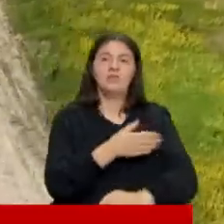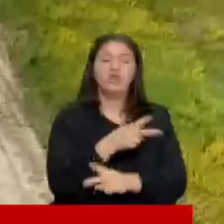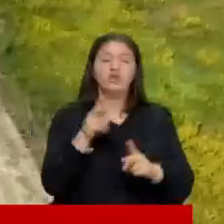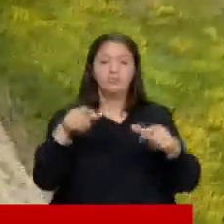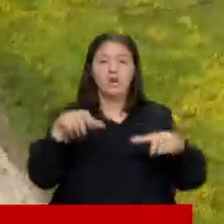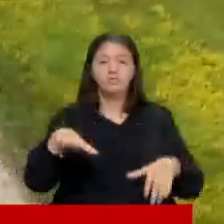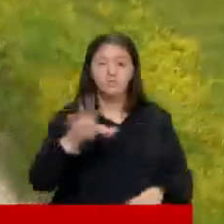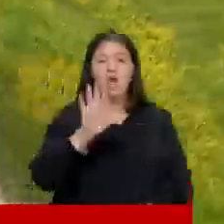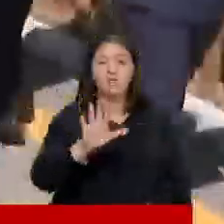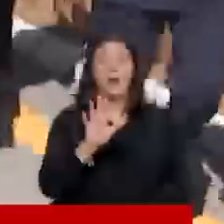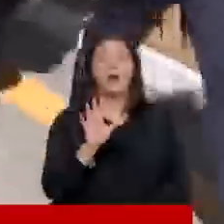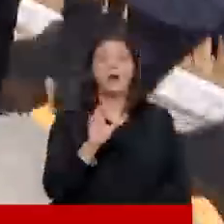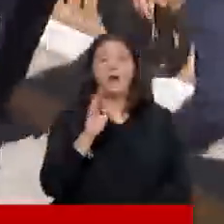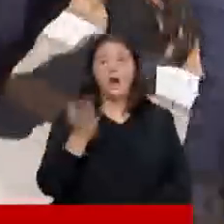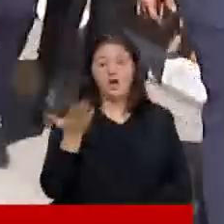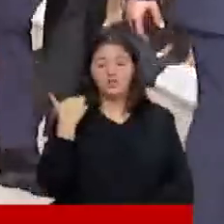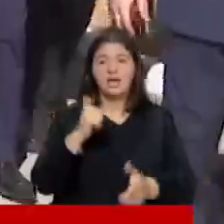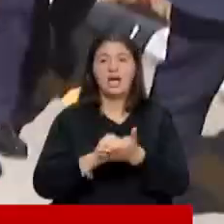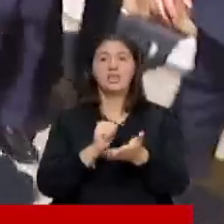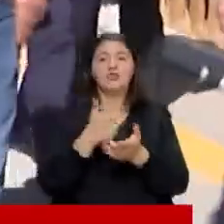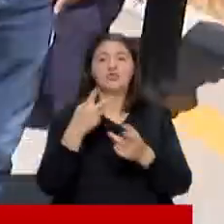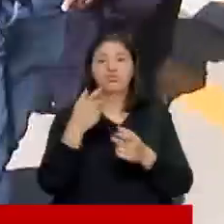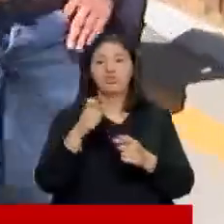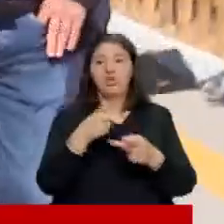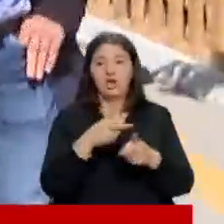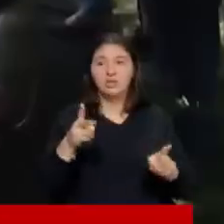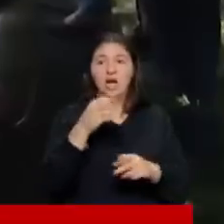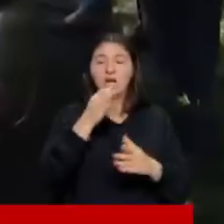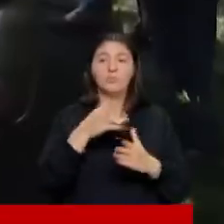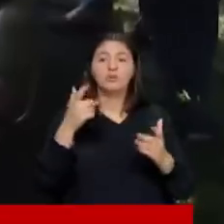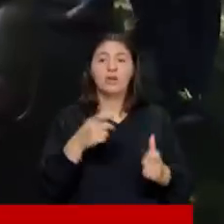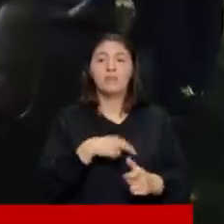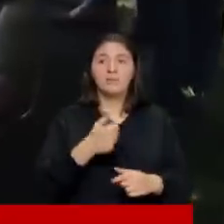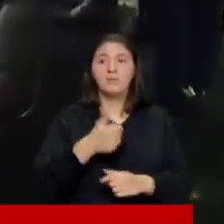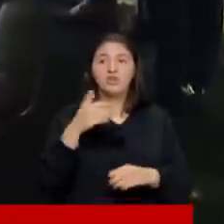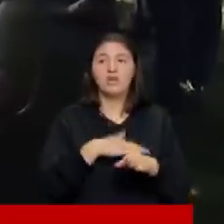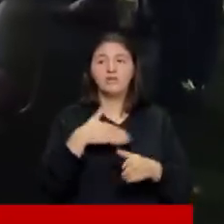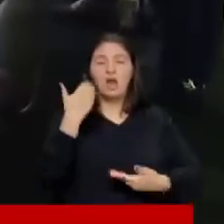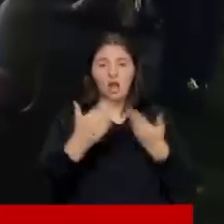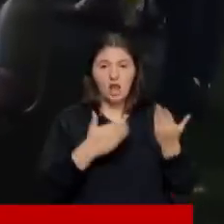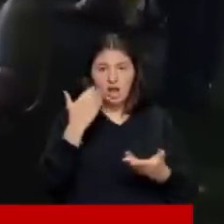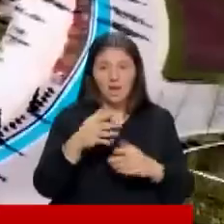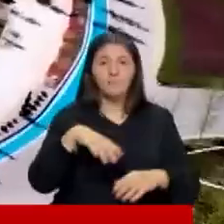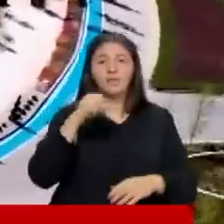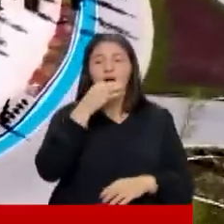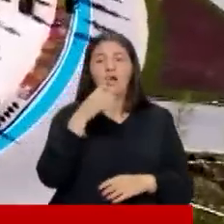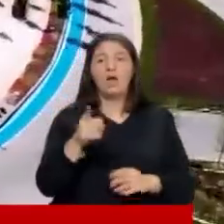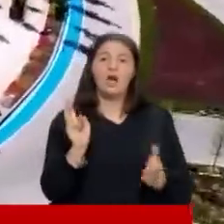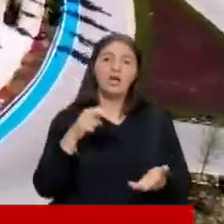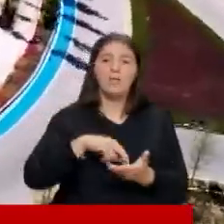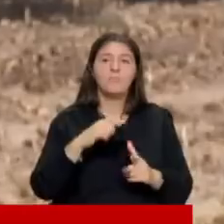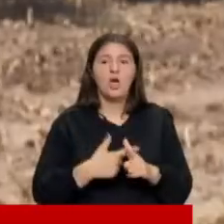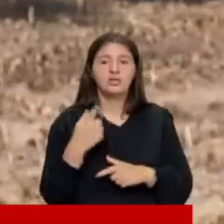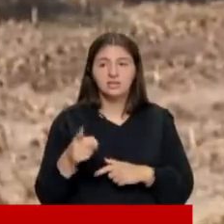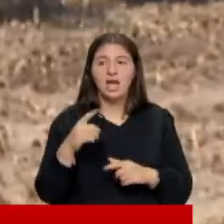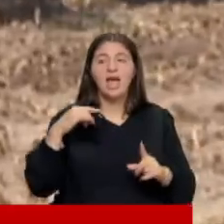Eylül Kampüsü ama öncesinde gazetecilere açıldı kapıları Ankara Büyükşehir Belediye Başkanı Mansur Yavaş anlattı Başkent Ankara Kalkınma